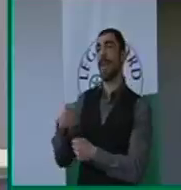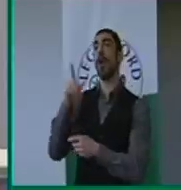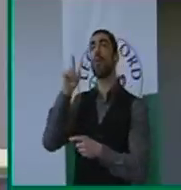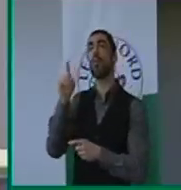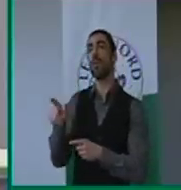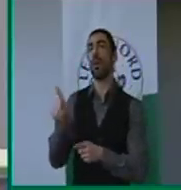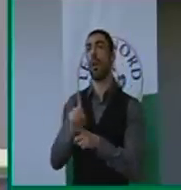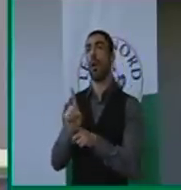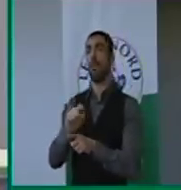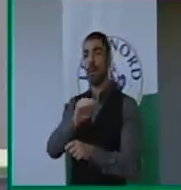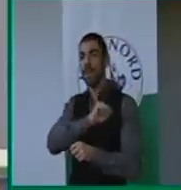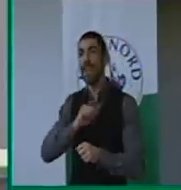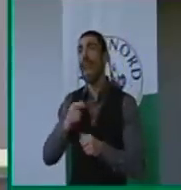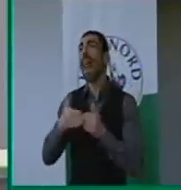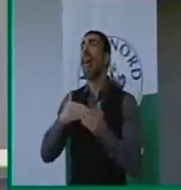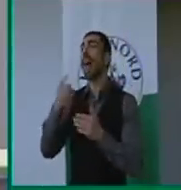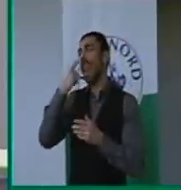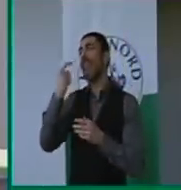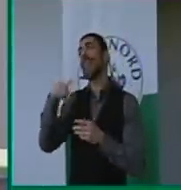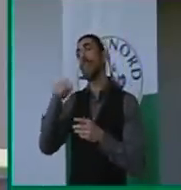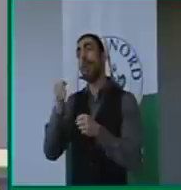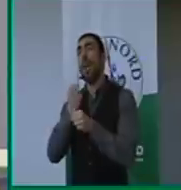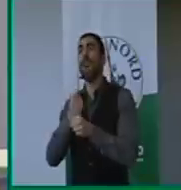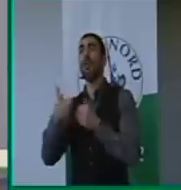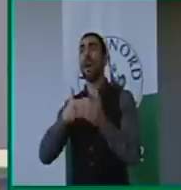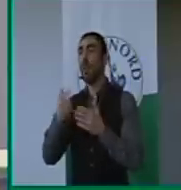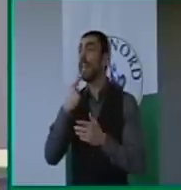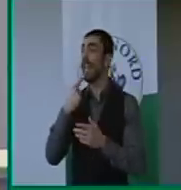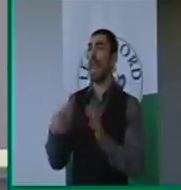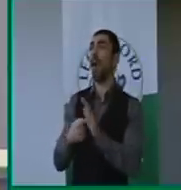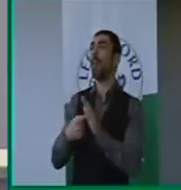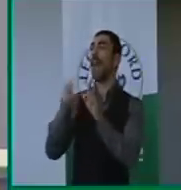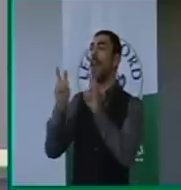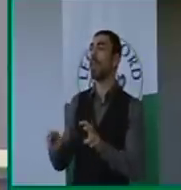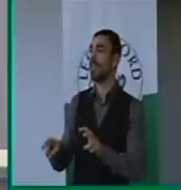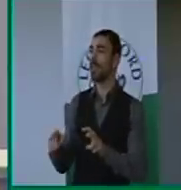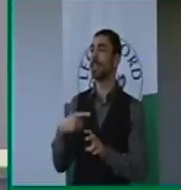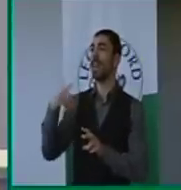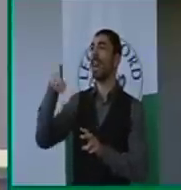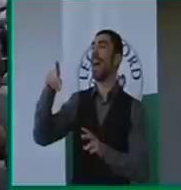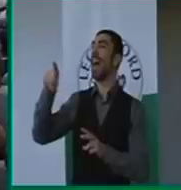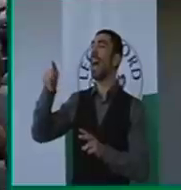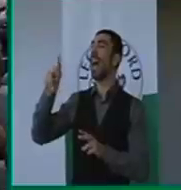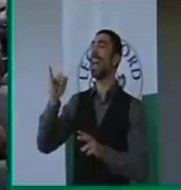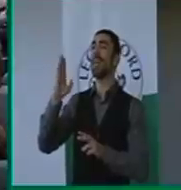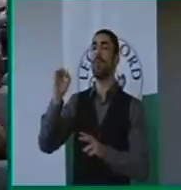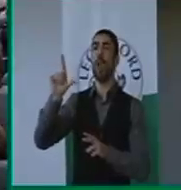fatica con un lavoro manuale Un applauso a un operaio elettricista Carlo